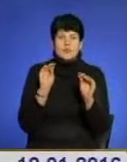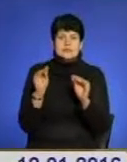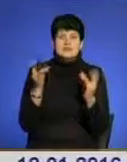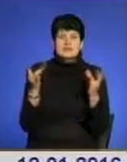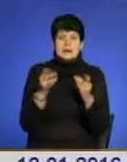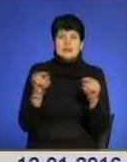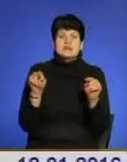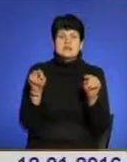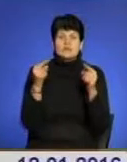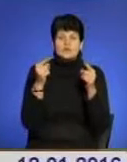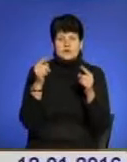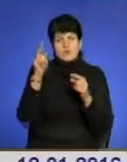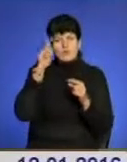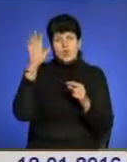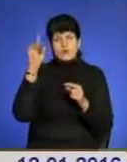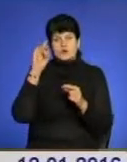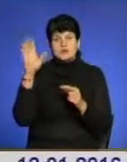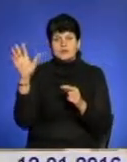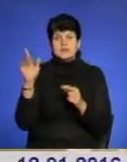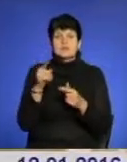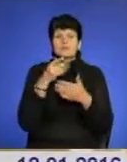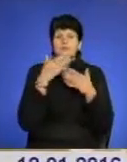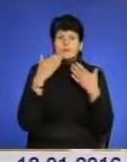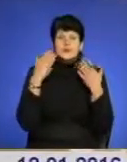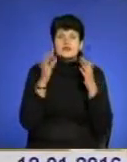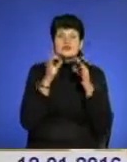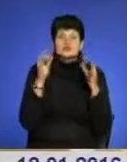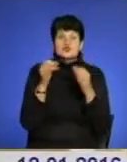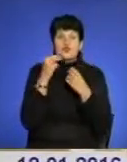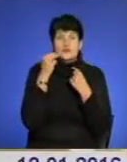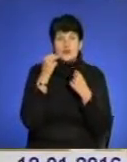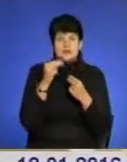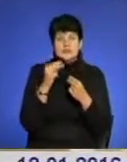треба створювати і популяризувати, бо немає нічого кращого, ніж народне надбання.